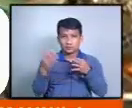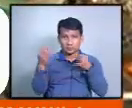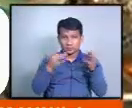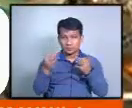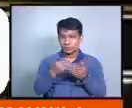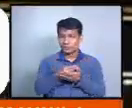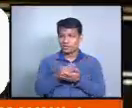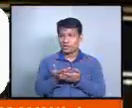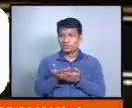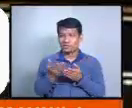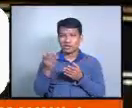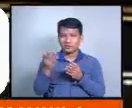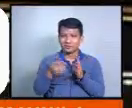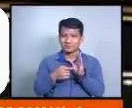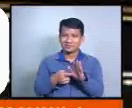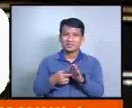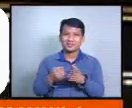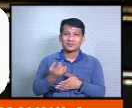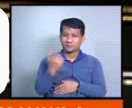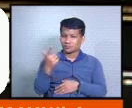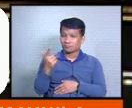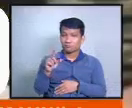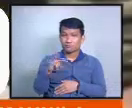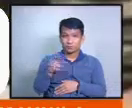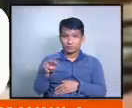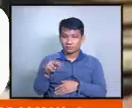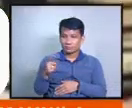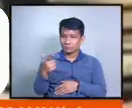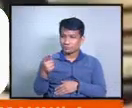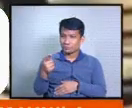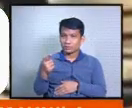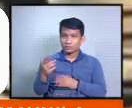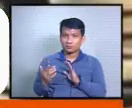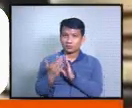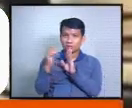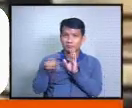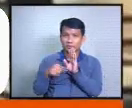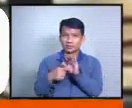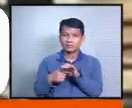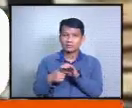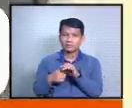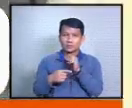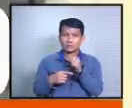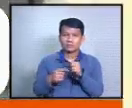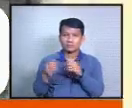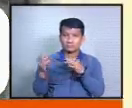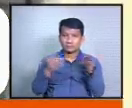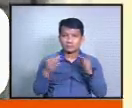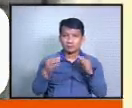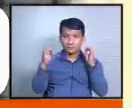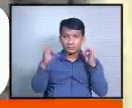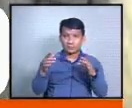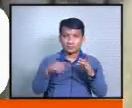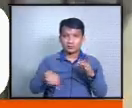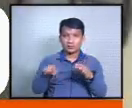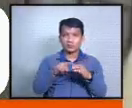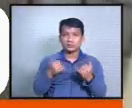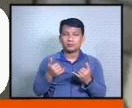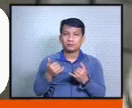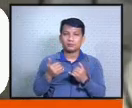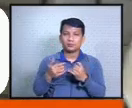na marijuana at kalibre 22 na baril. Nahaharap na siya sa kasong paglabag sa Comprehensive Dangerous Drugs